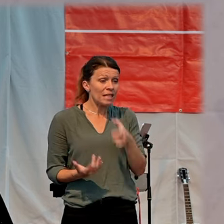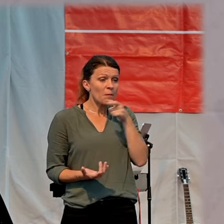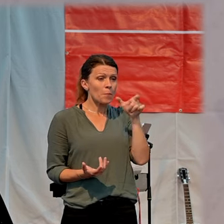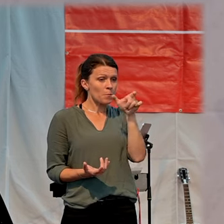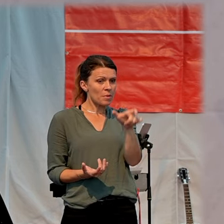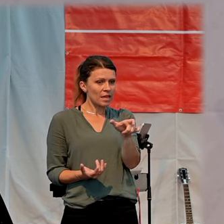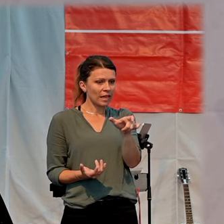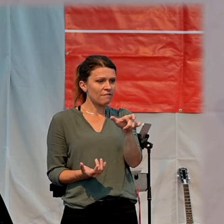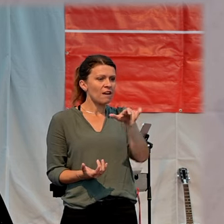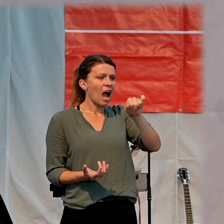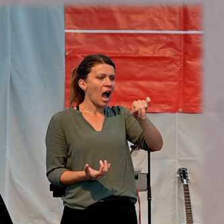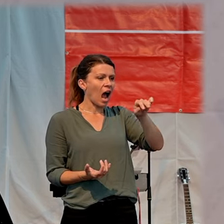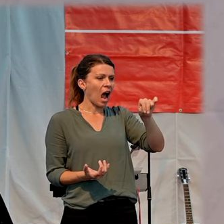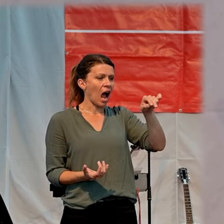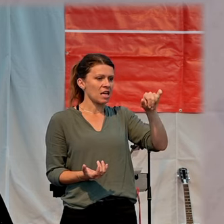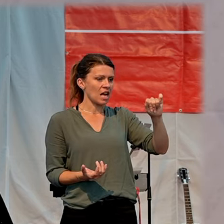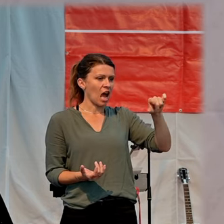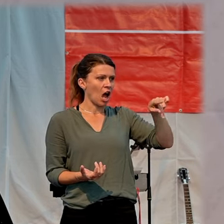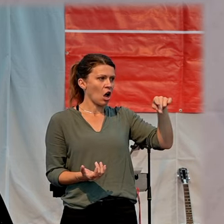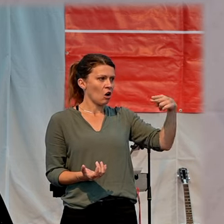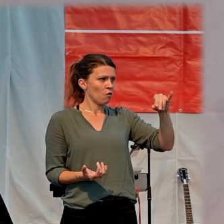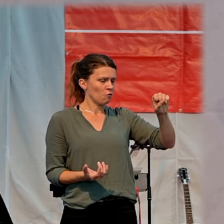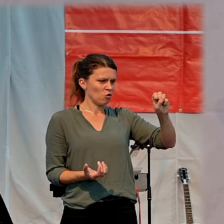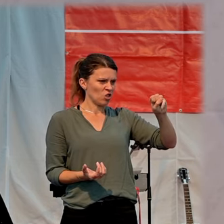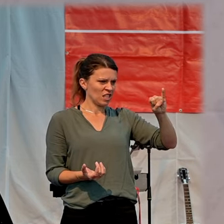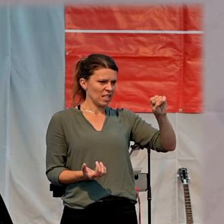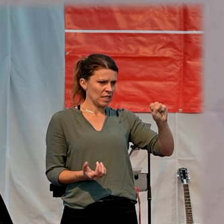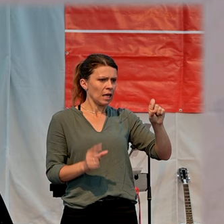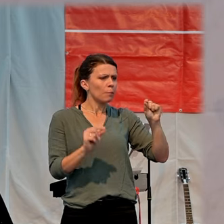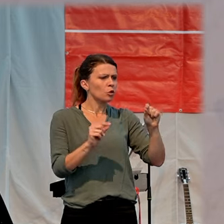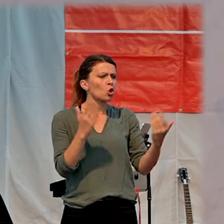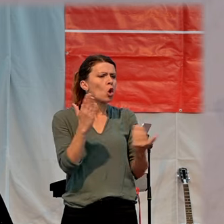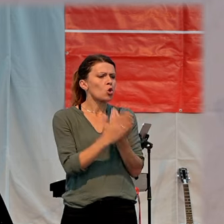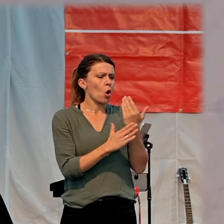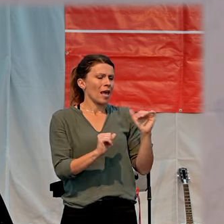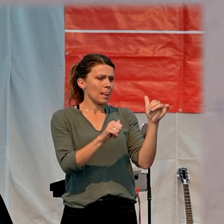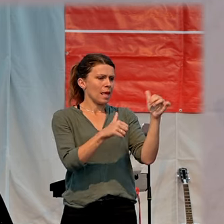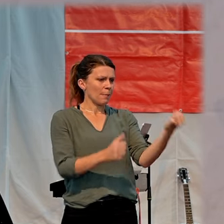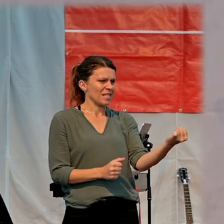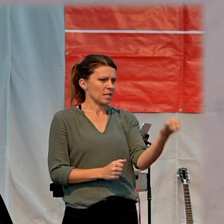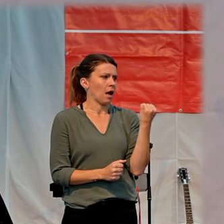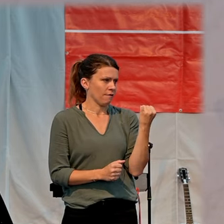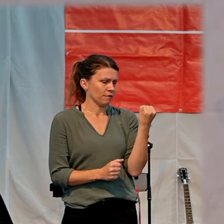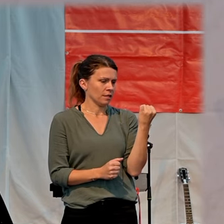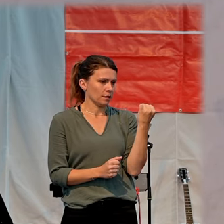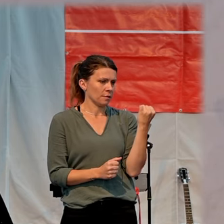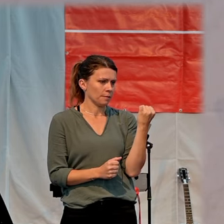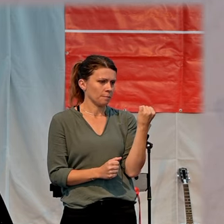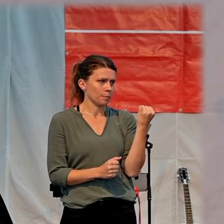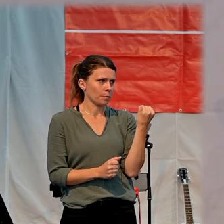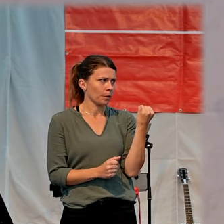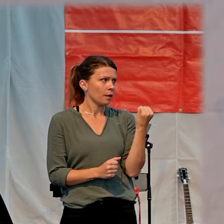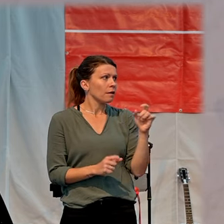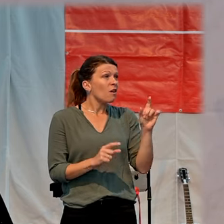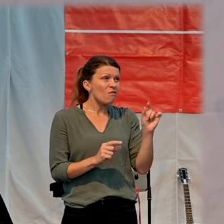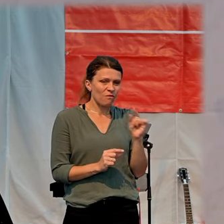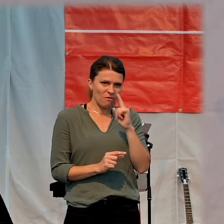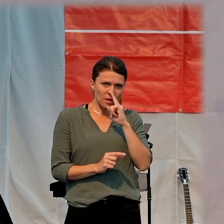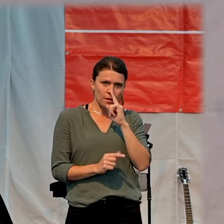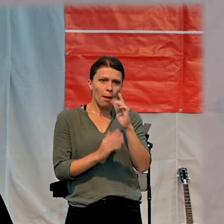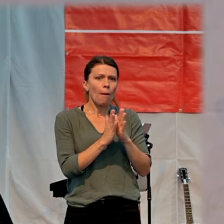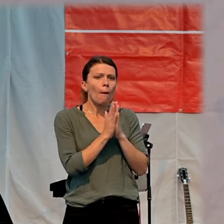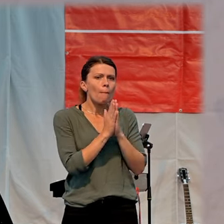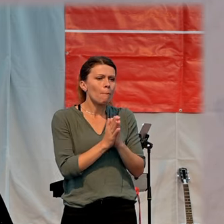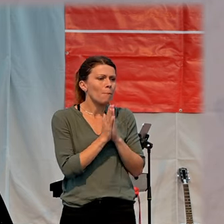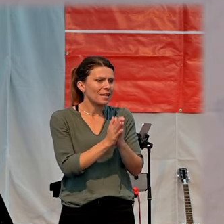genannt Anaphysis. Ich brauche eine neue Lebenskraft, eine Erneuerung der Lebenskraft. Wenn wir also um Heilung beten, und ich habe viel